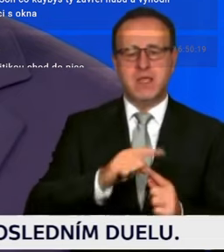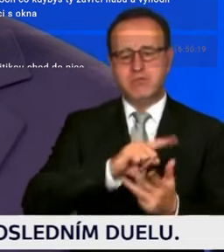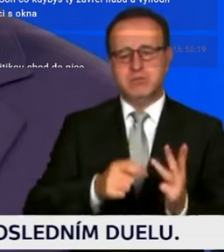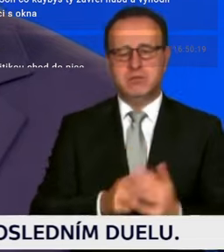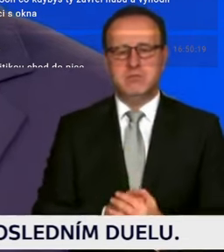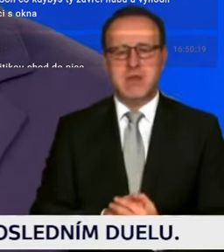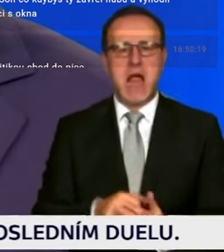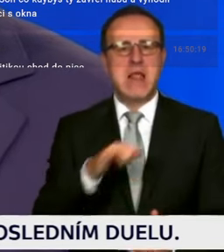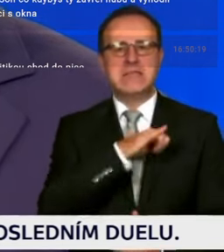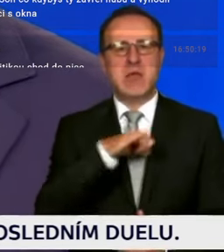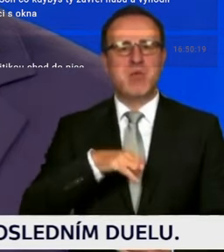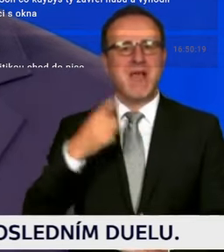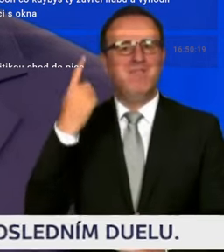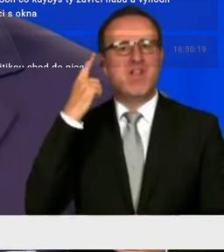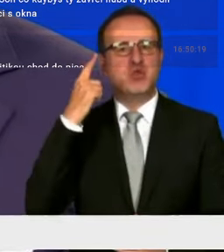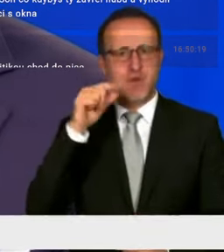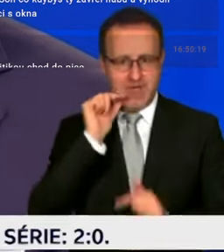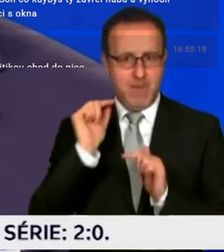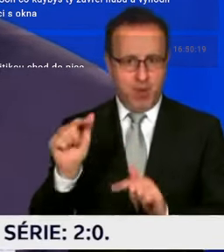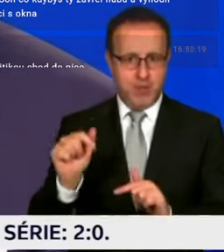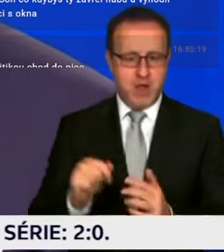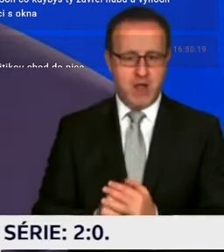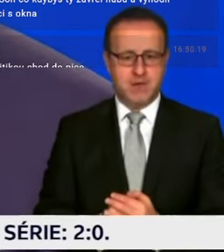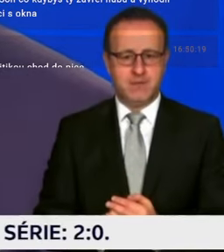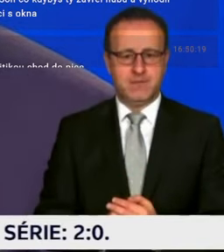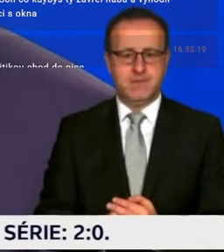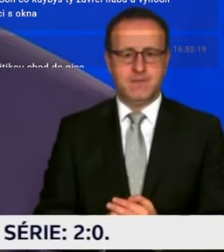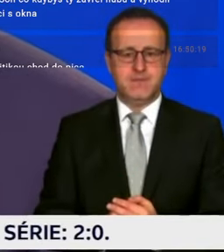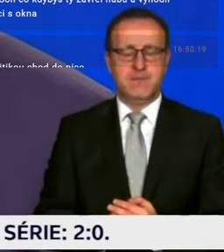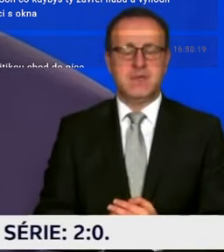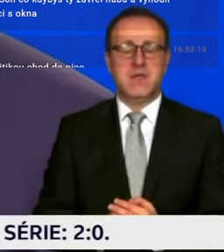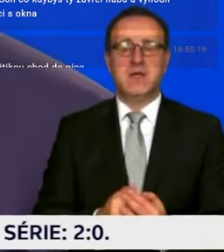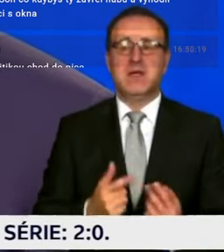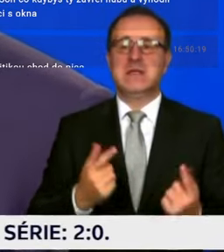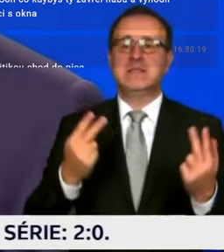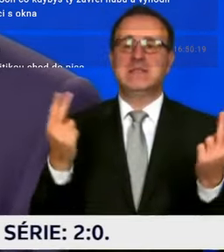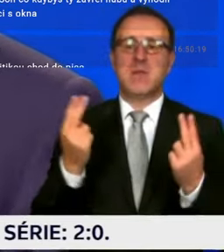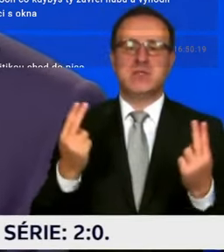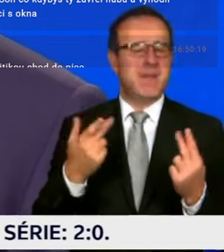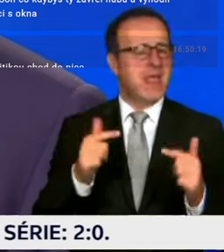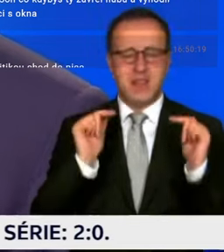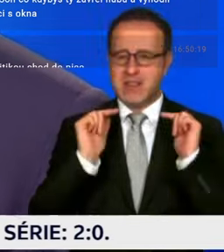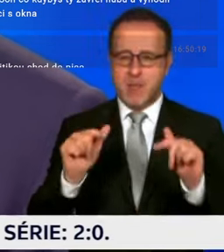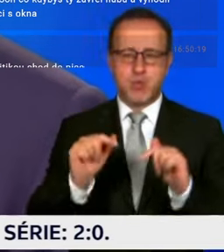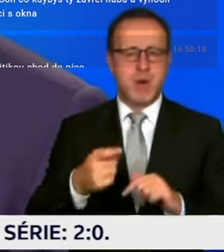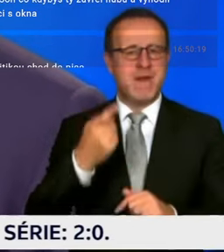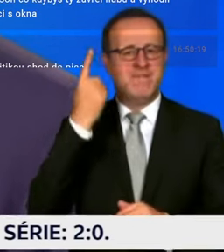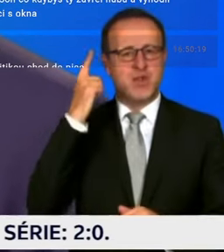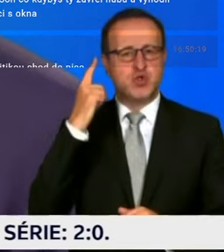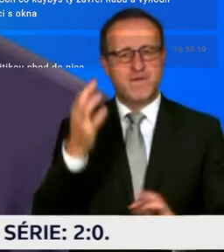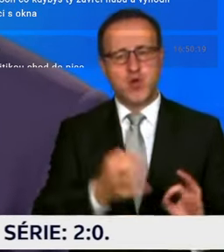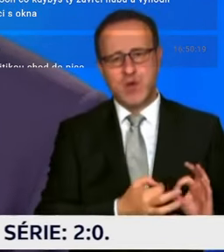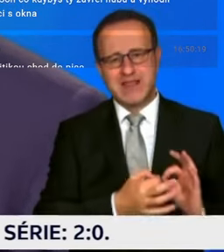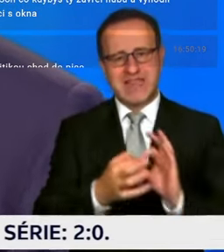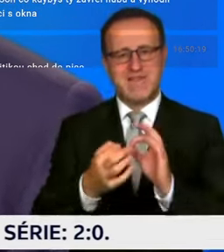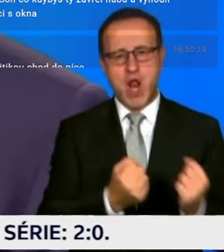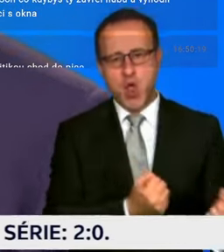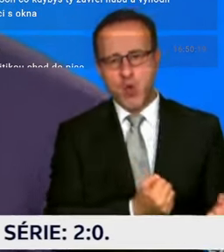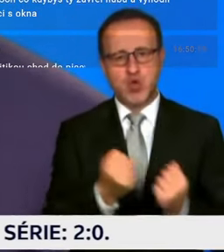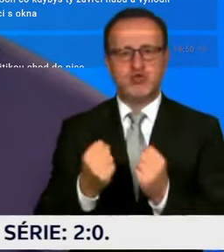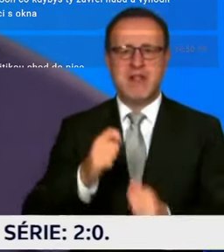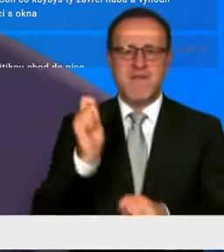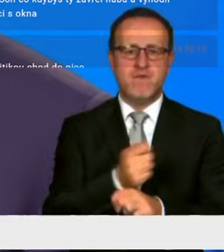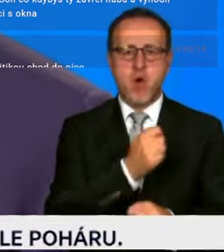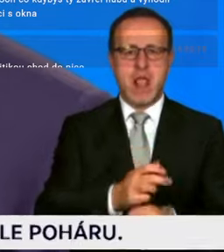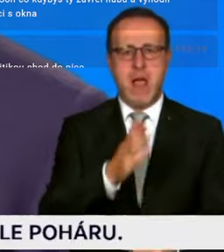samoz z na ú obč Samozrejme že nepodporujem filozofiu trvalého udržiavania vojnového konfliktu len tým